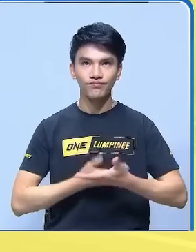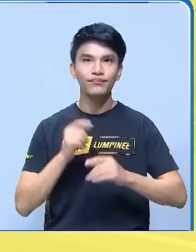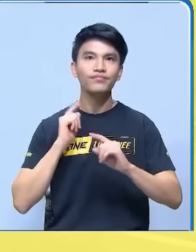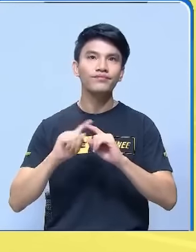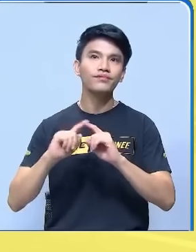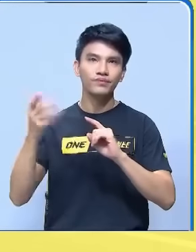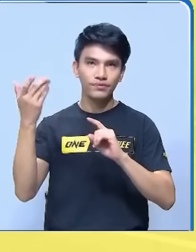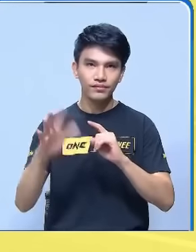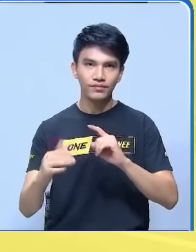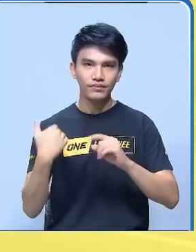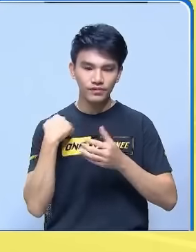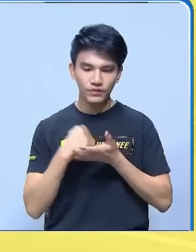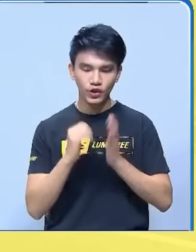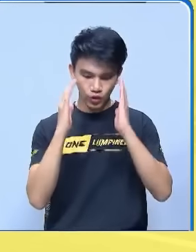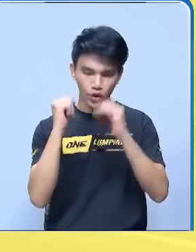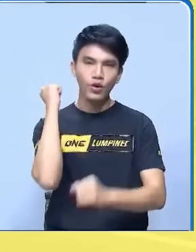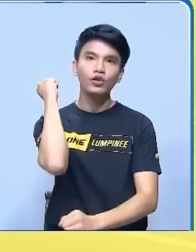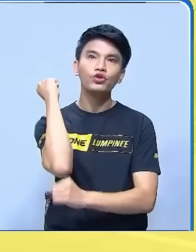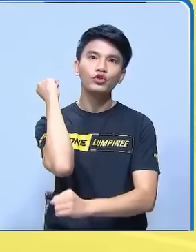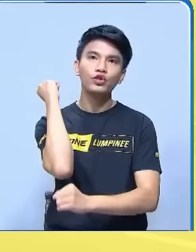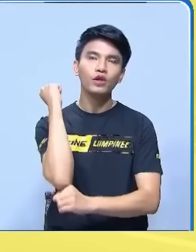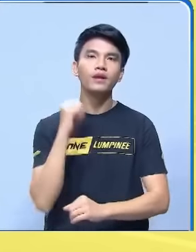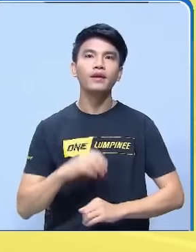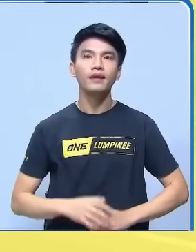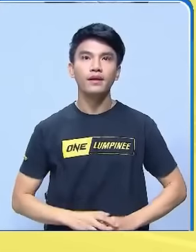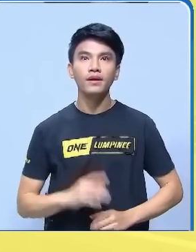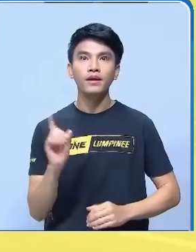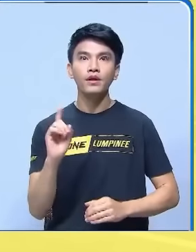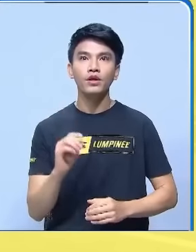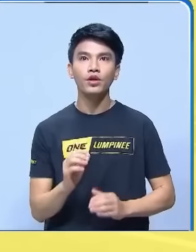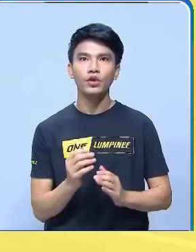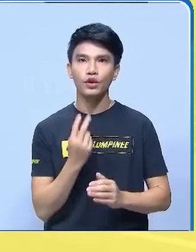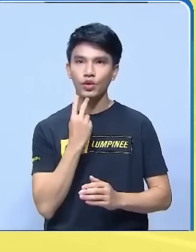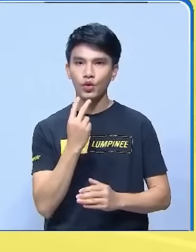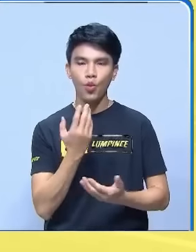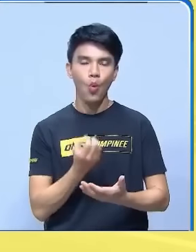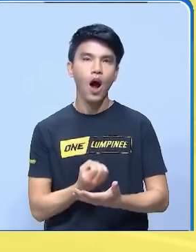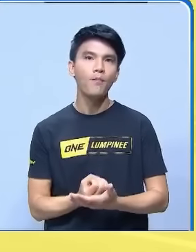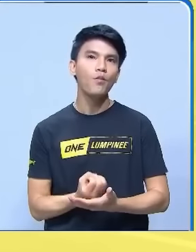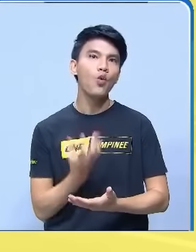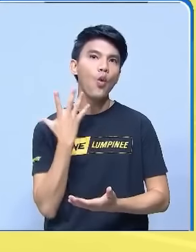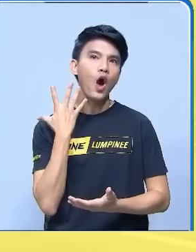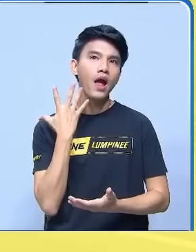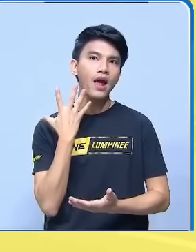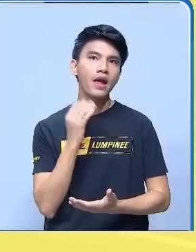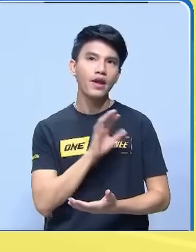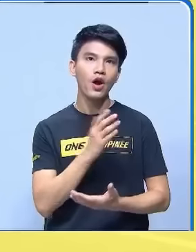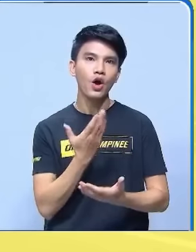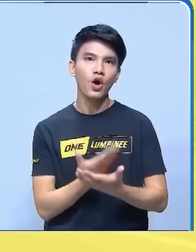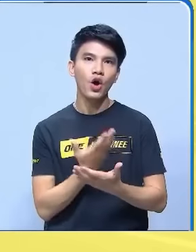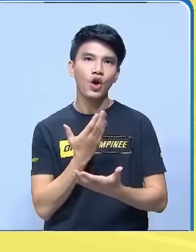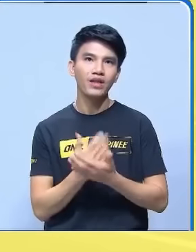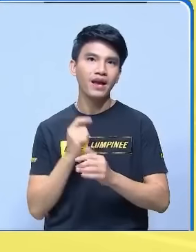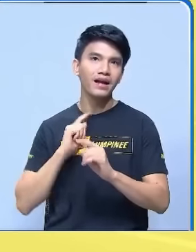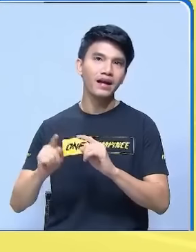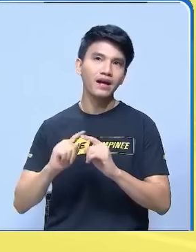นต์ช่วยเหลือคนยากคนจนมีคอนเทนต์อวดความสำเร็จ ร่ำรวยอวดเงินในตู้เซฟ